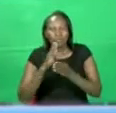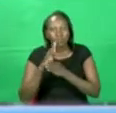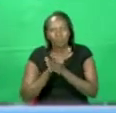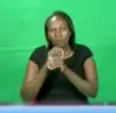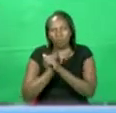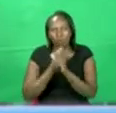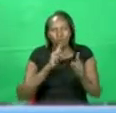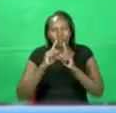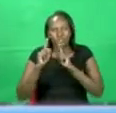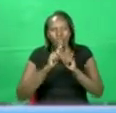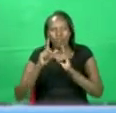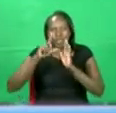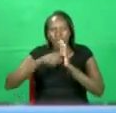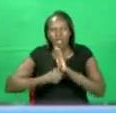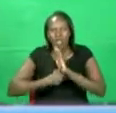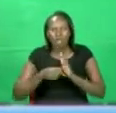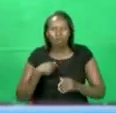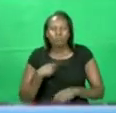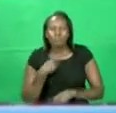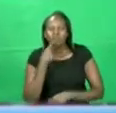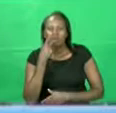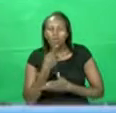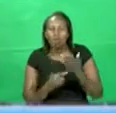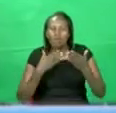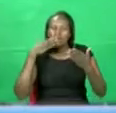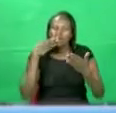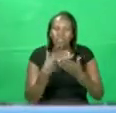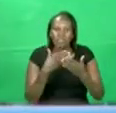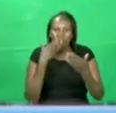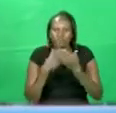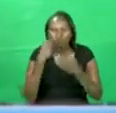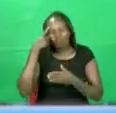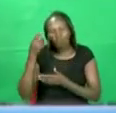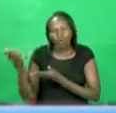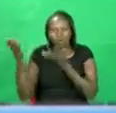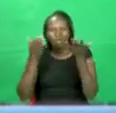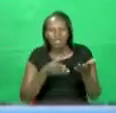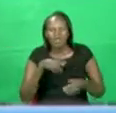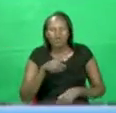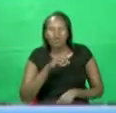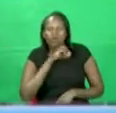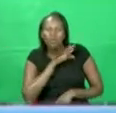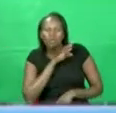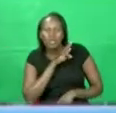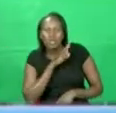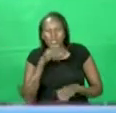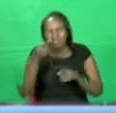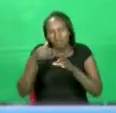litashughulikiwa. Nasema hivi, na shukuru mumekuja kulete malalamishi yenu kwa ofisi ya mheshimiwa